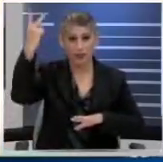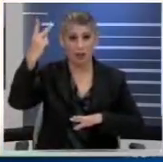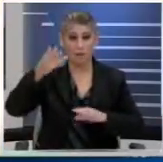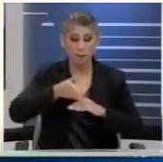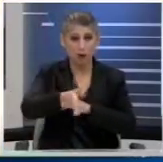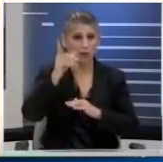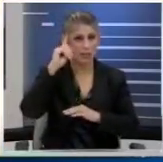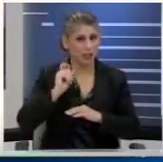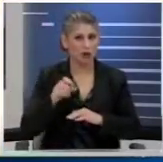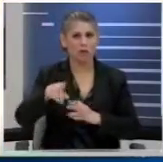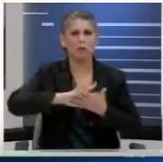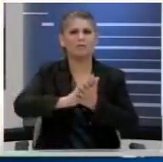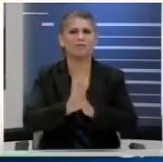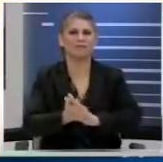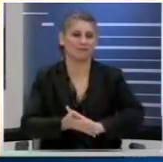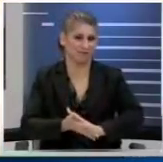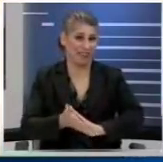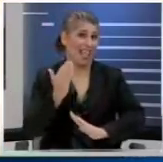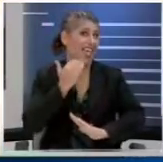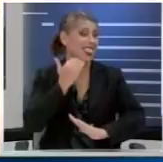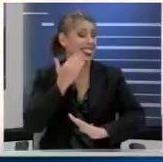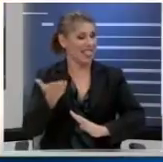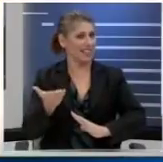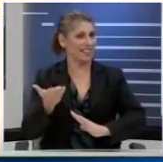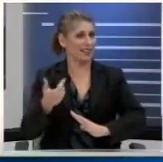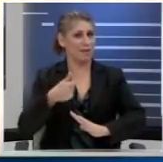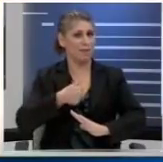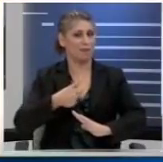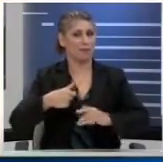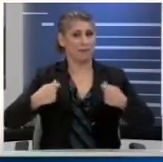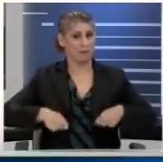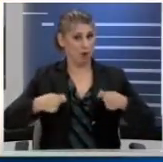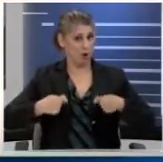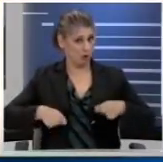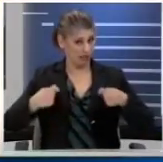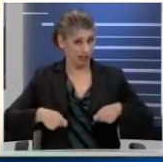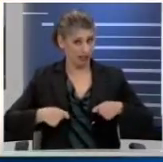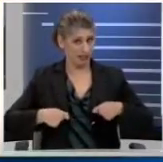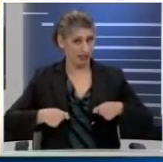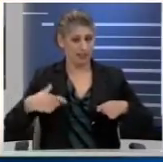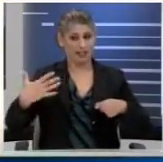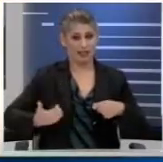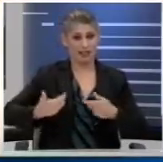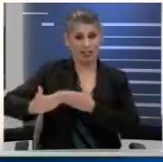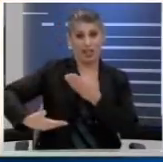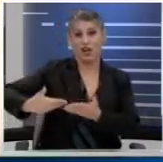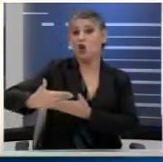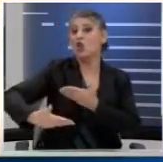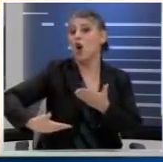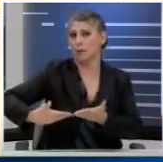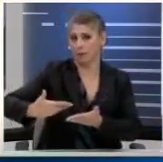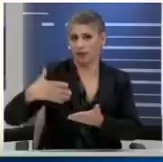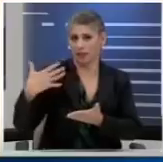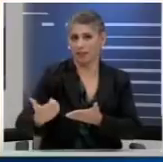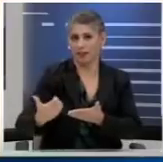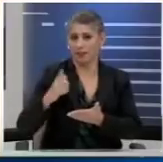ισοπαίδωση, δεν γίνεται δηλαδή οι ελίτ να έχουν η κληρονόμια, να έχουν την